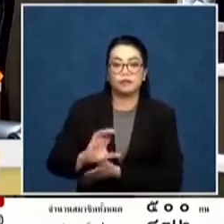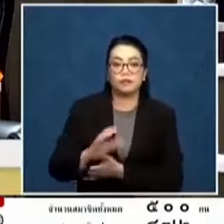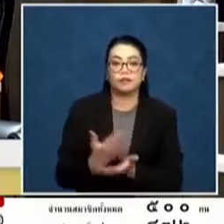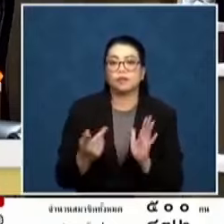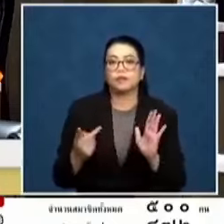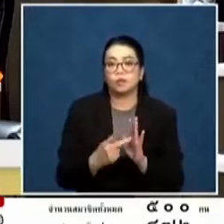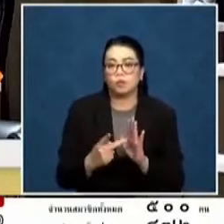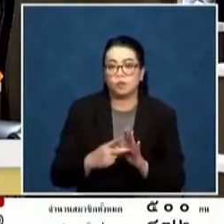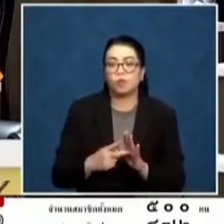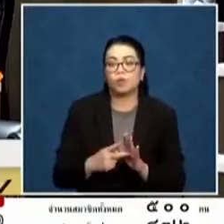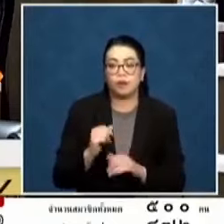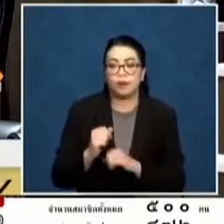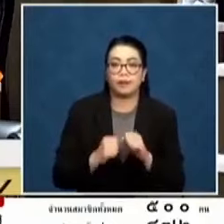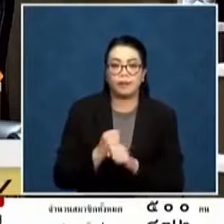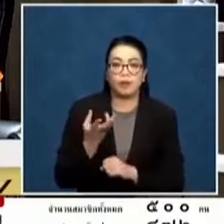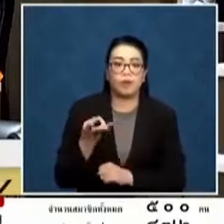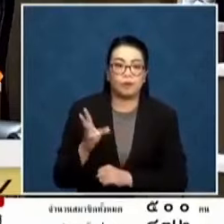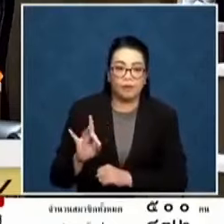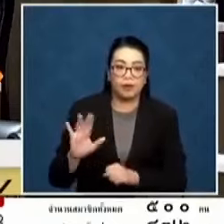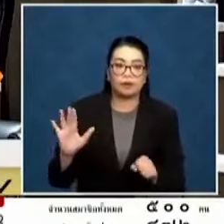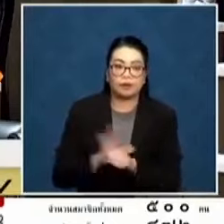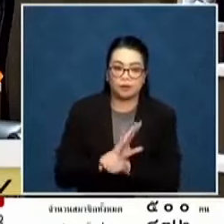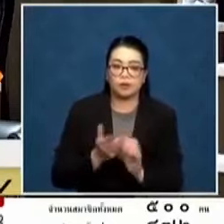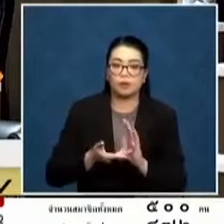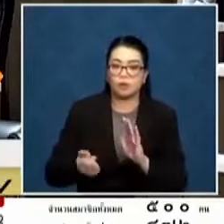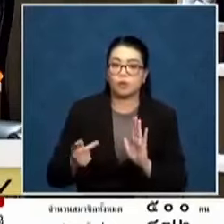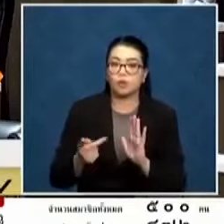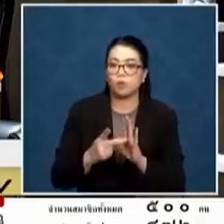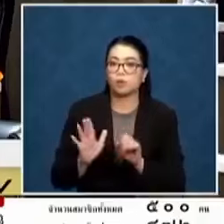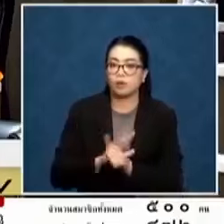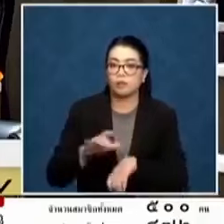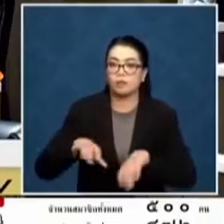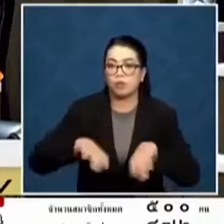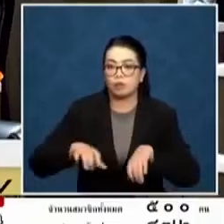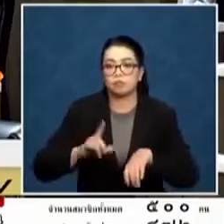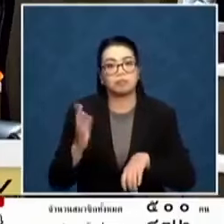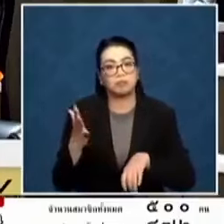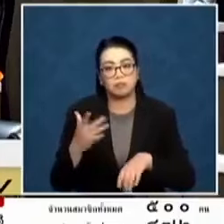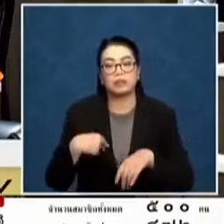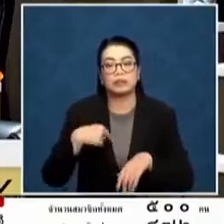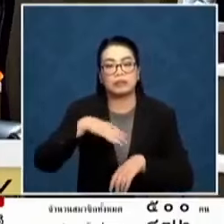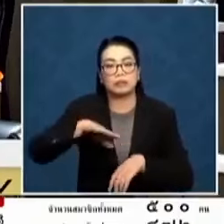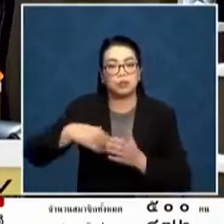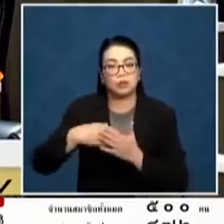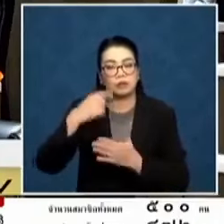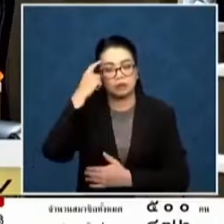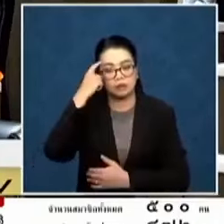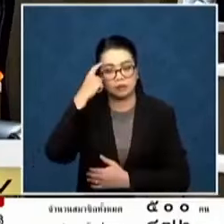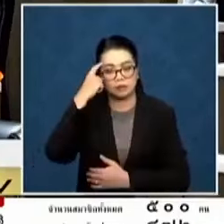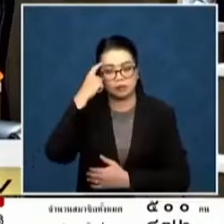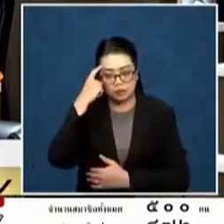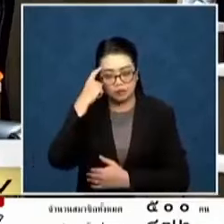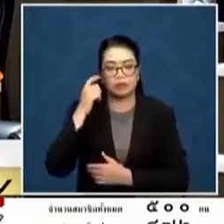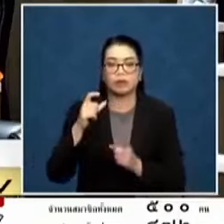เร็วสูง3สนามบินยังไม่เห็นความคืบหน้าแทนที่จะเข้าไปสะสางจัดการนะแล้วก็อีกหลายๆเรื่องก็สามารถวิพากษ์วิจ